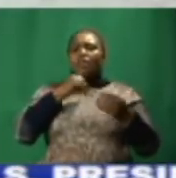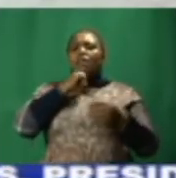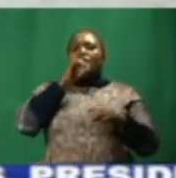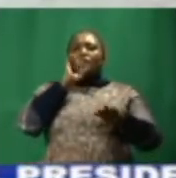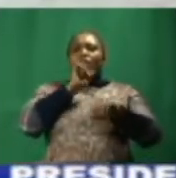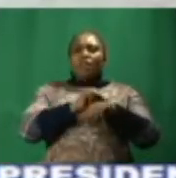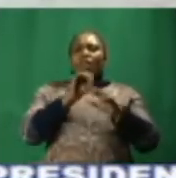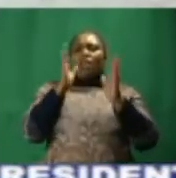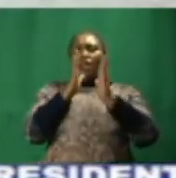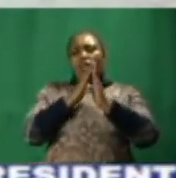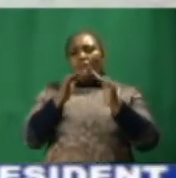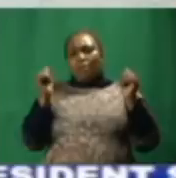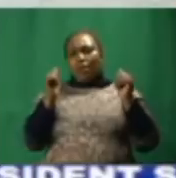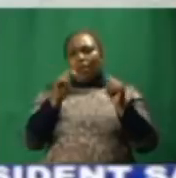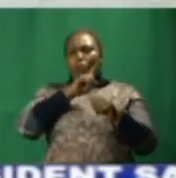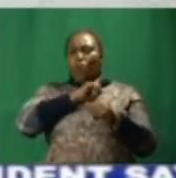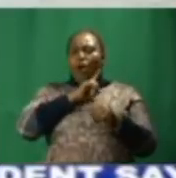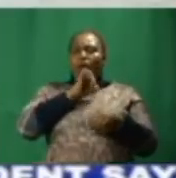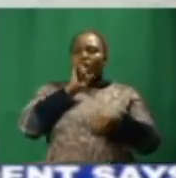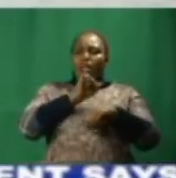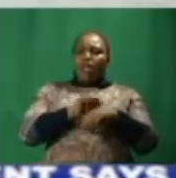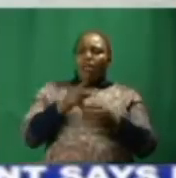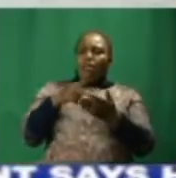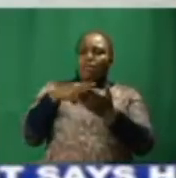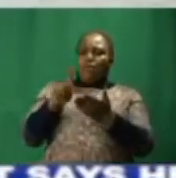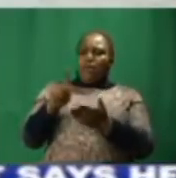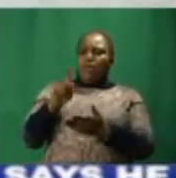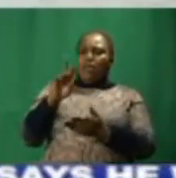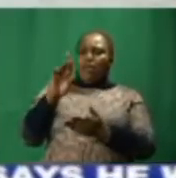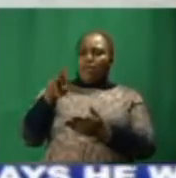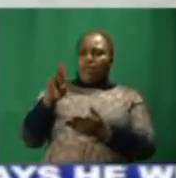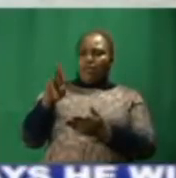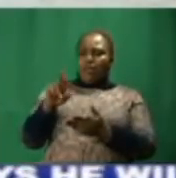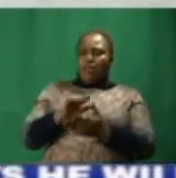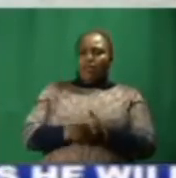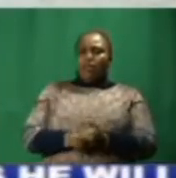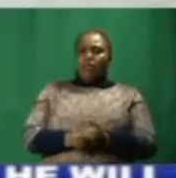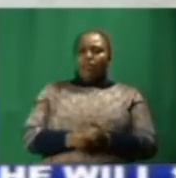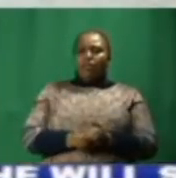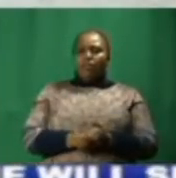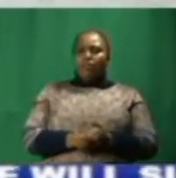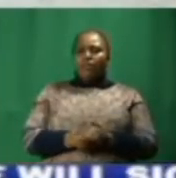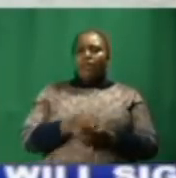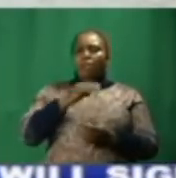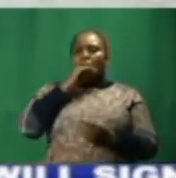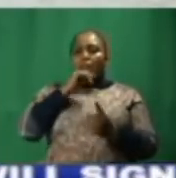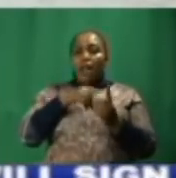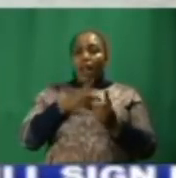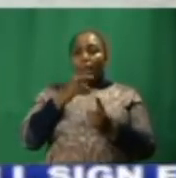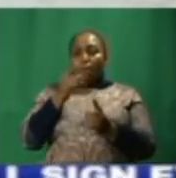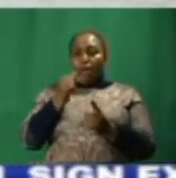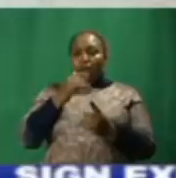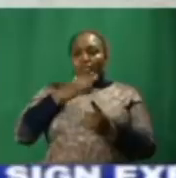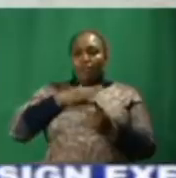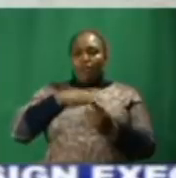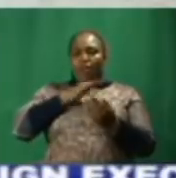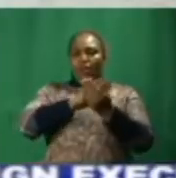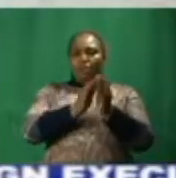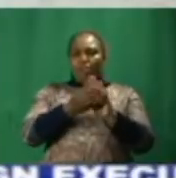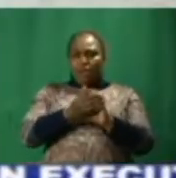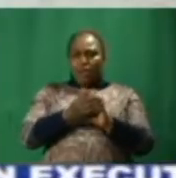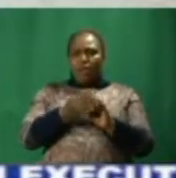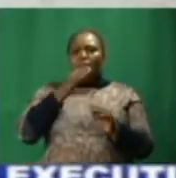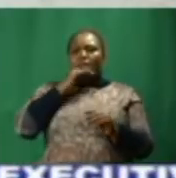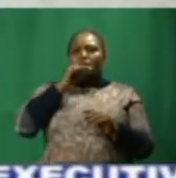loyendako ufuna ubhadale le emuva irent. So le mali loyakhako vele kufanele ukuthi